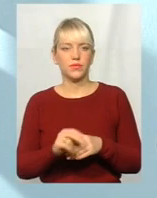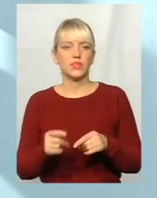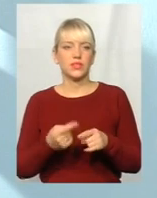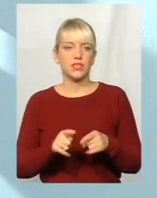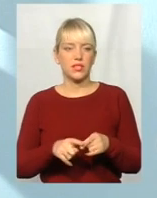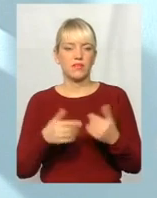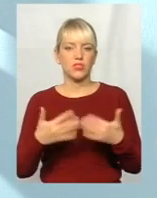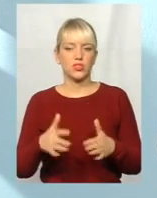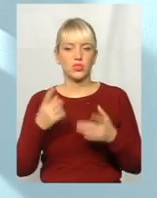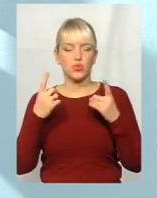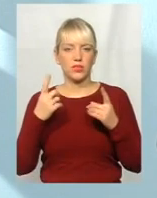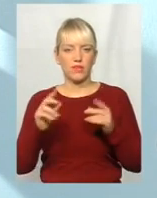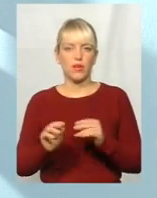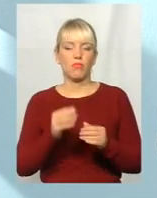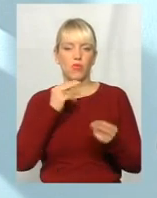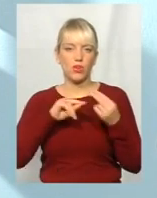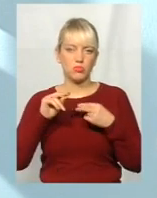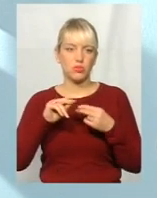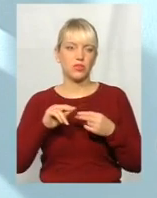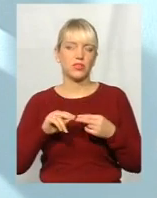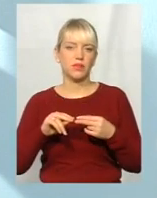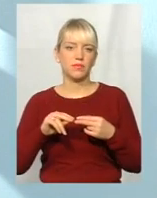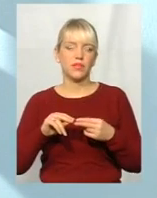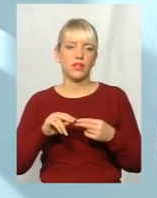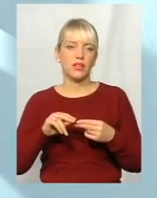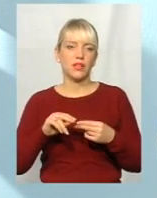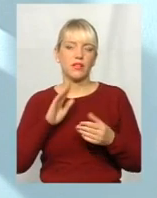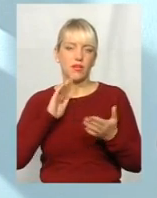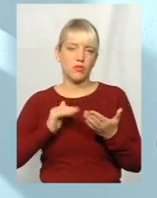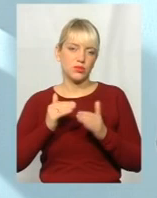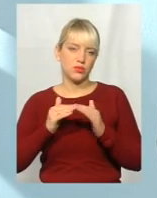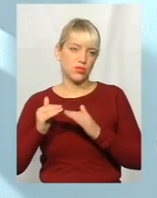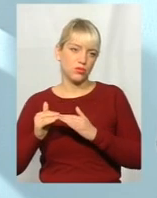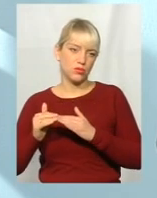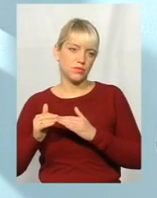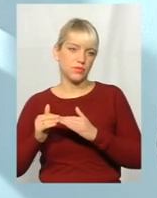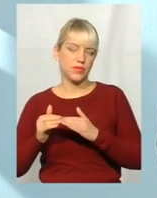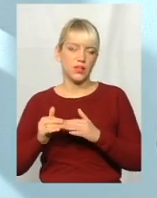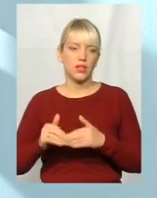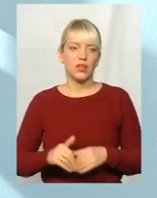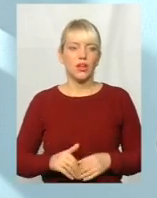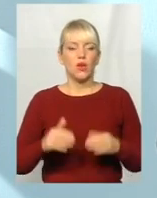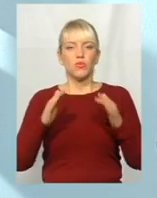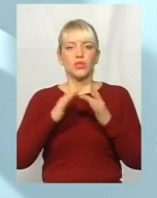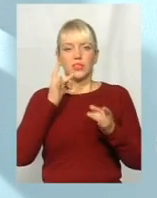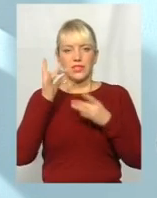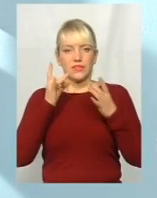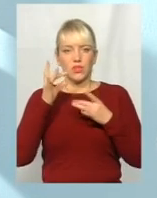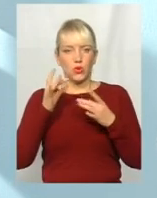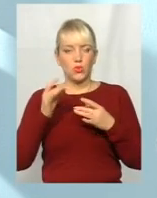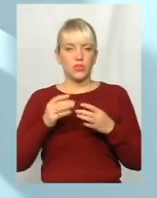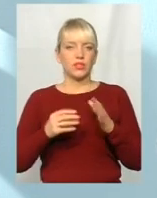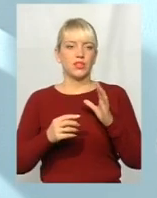вже суттєве поліпшення конструктивних якостей будинку. Будинки цвітуть зараз